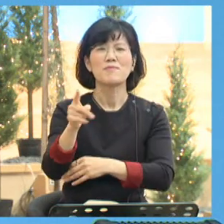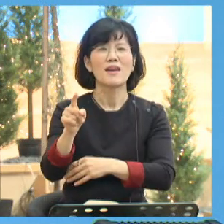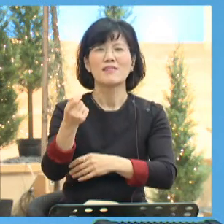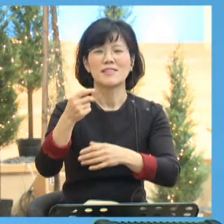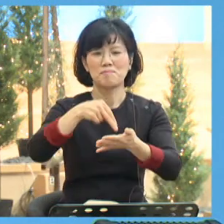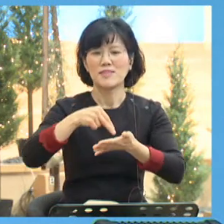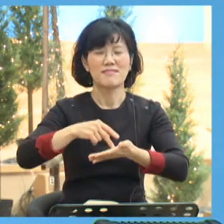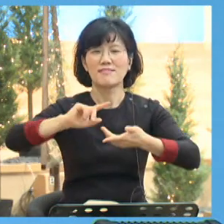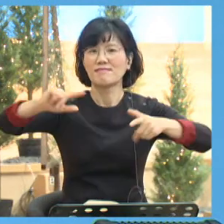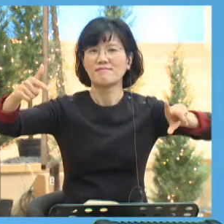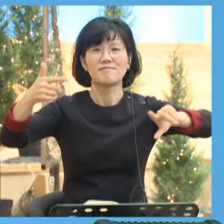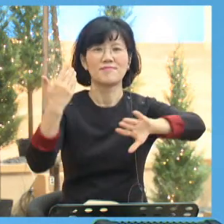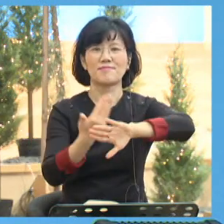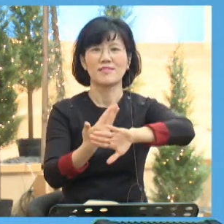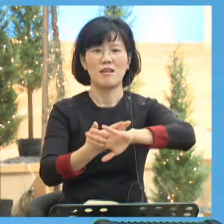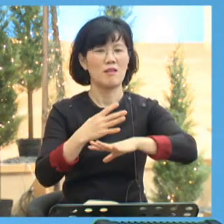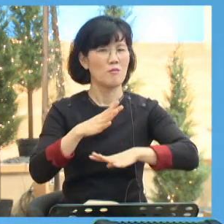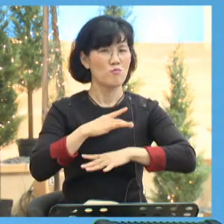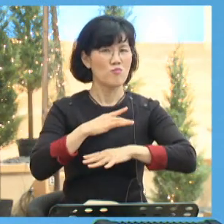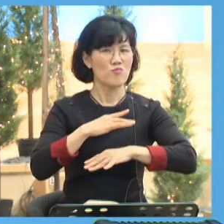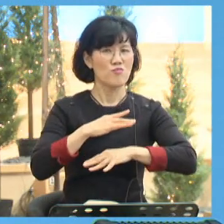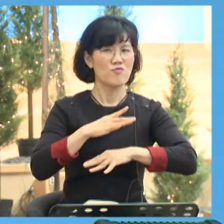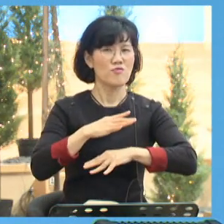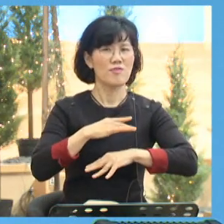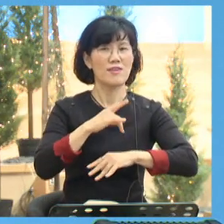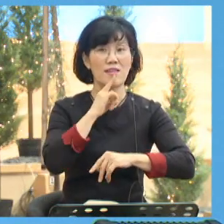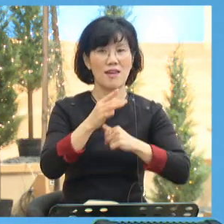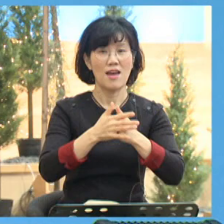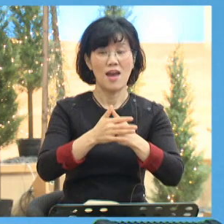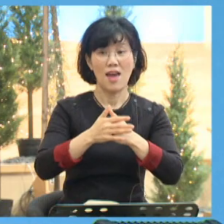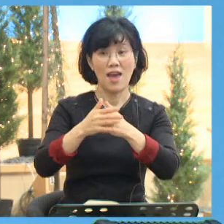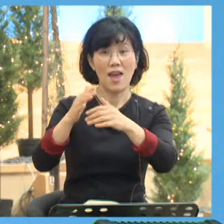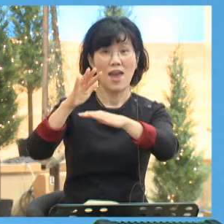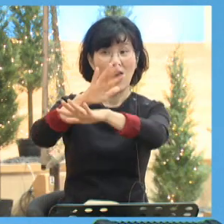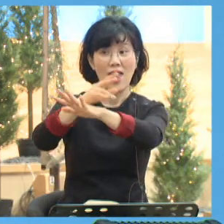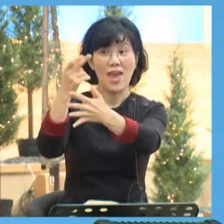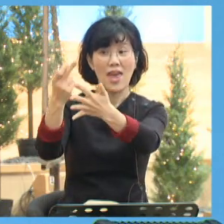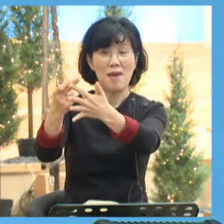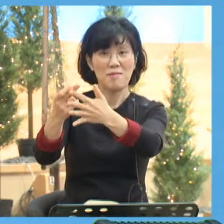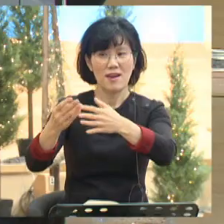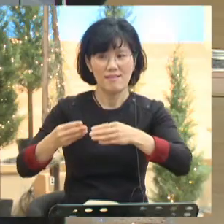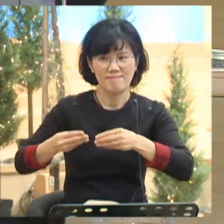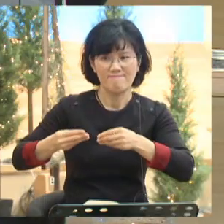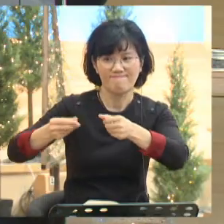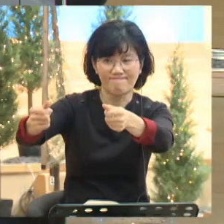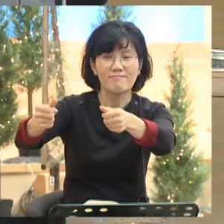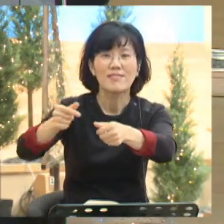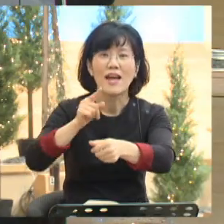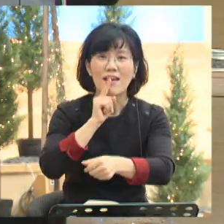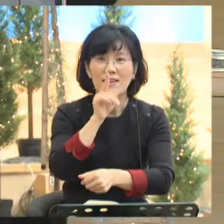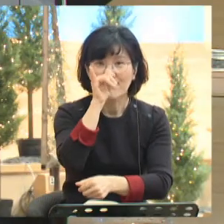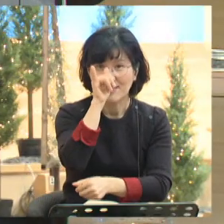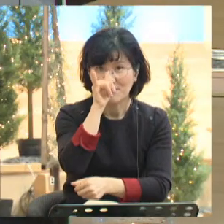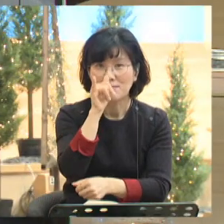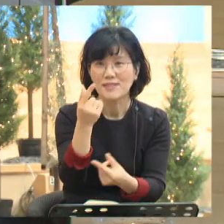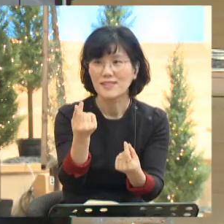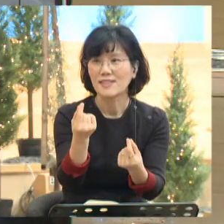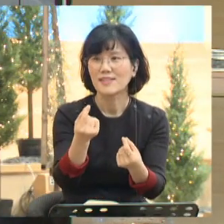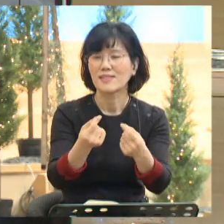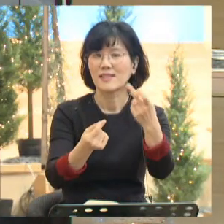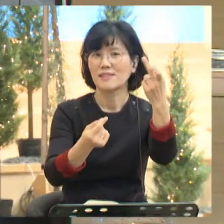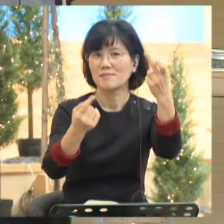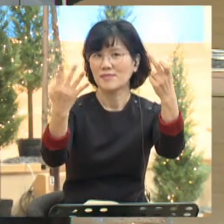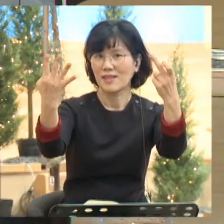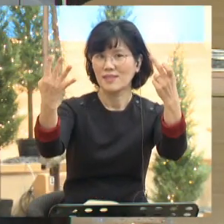달라 무섭 무속 f 라임을 향해서 확 쓸어 버리겠다 나오는데 4대 로보 십자 1 겁게